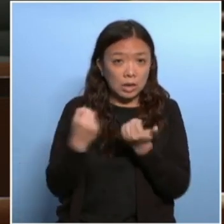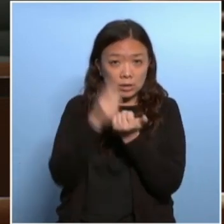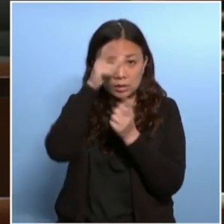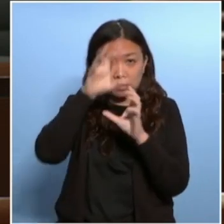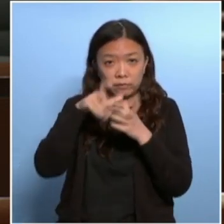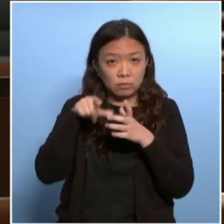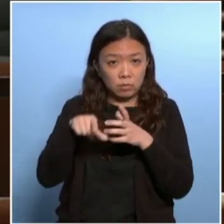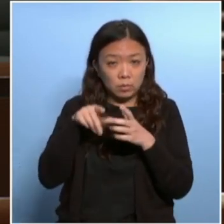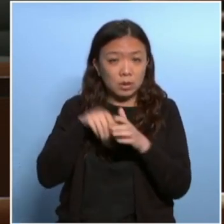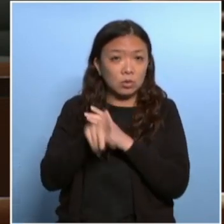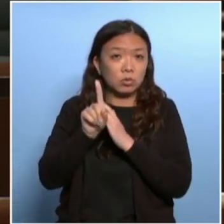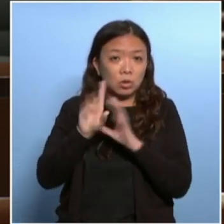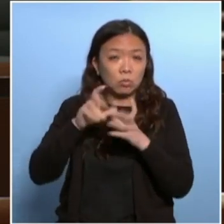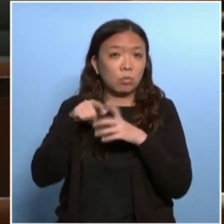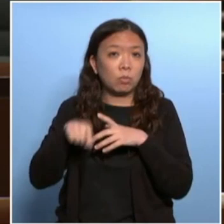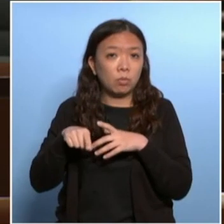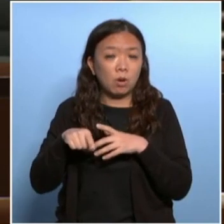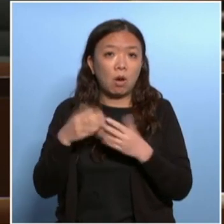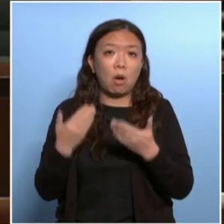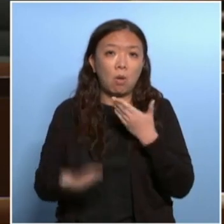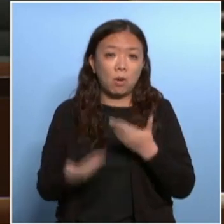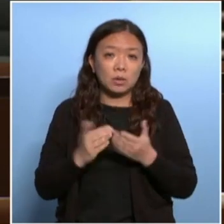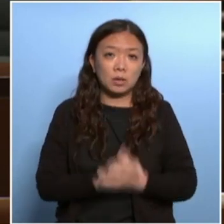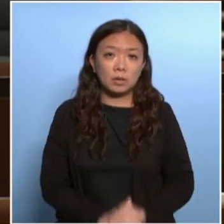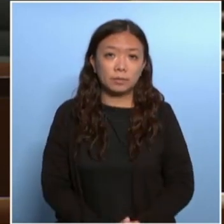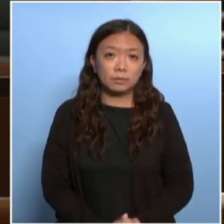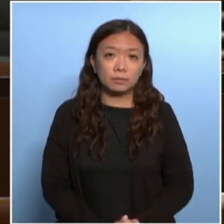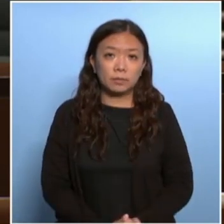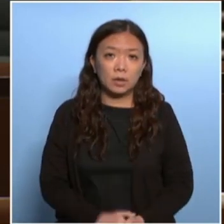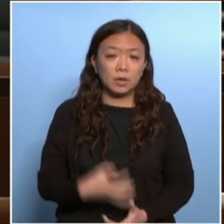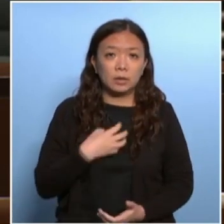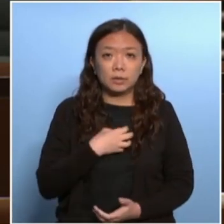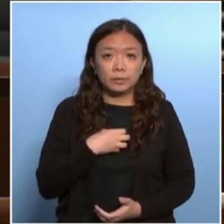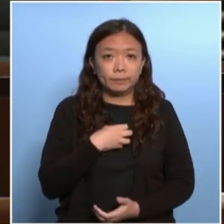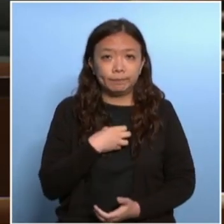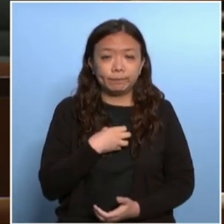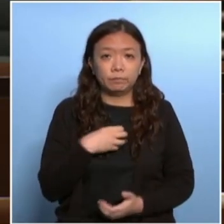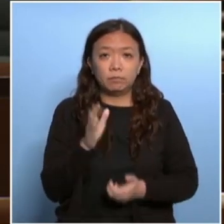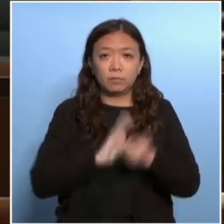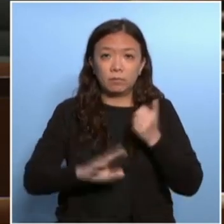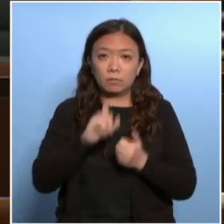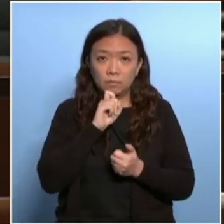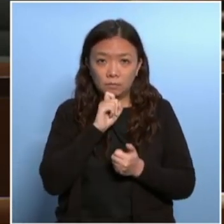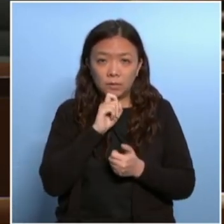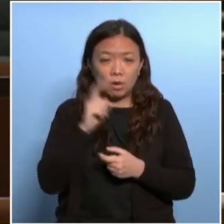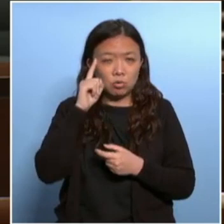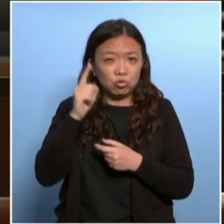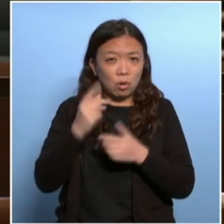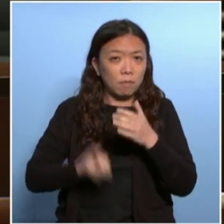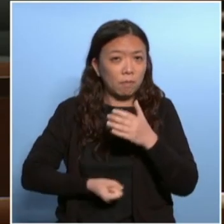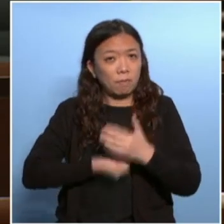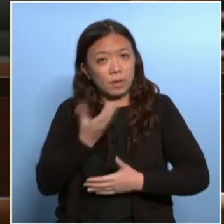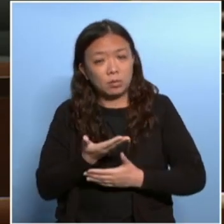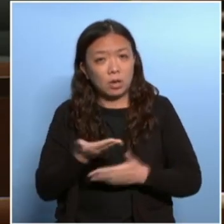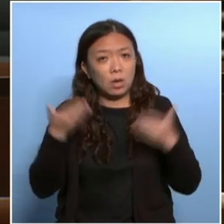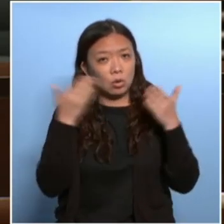一員呢，他可能受到一些情緒上的影響，都很想會表達對